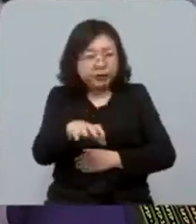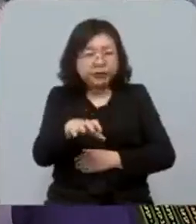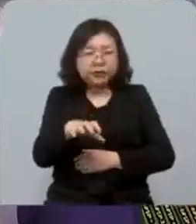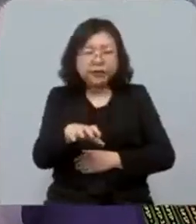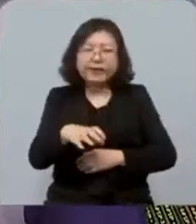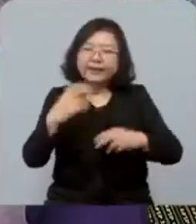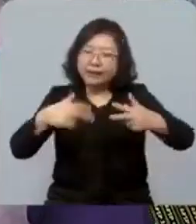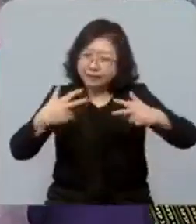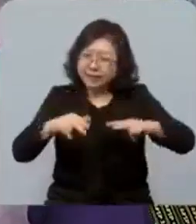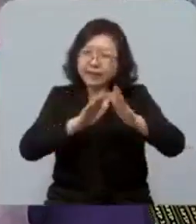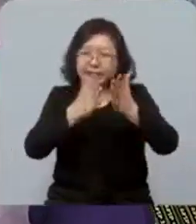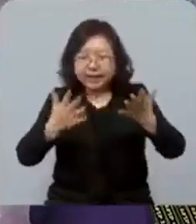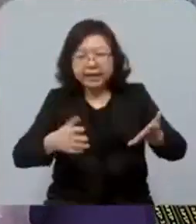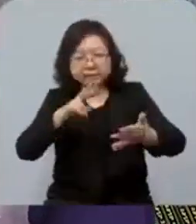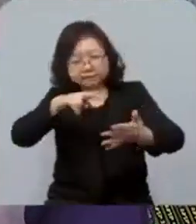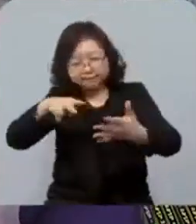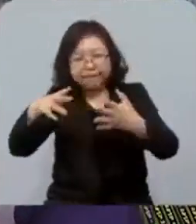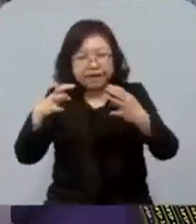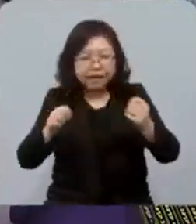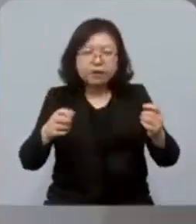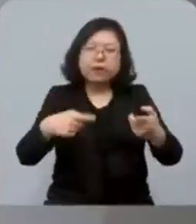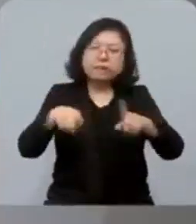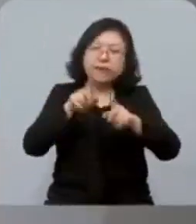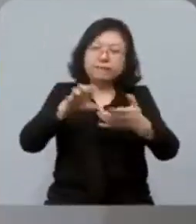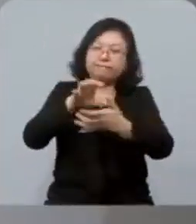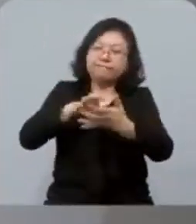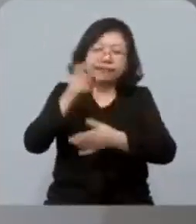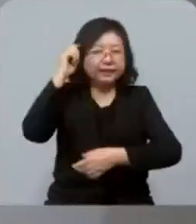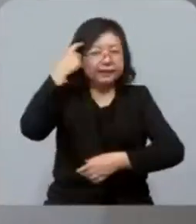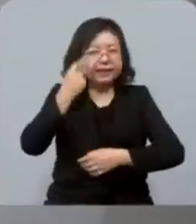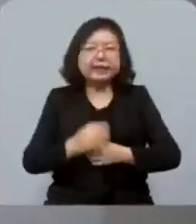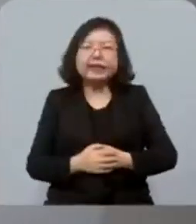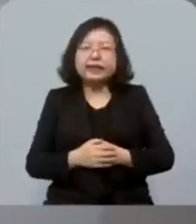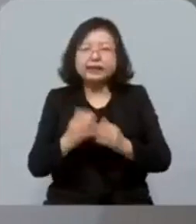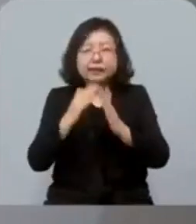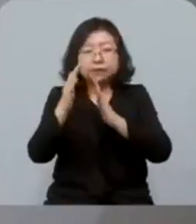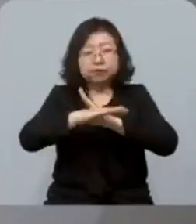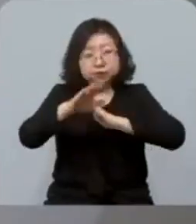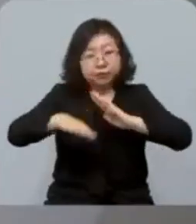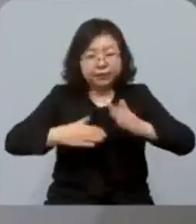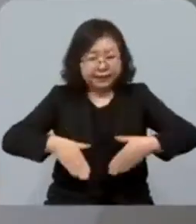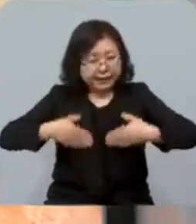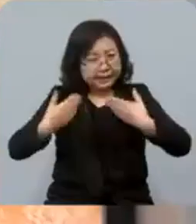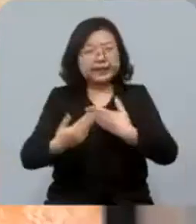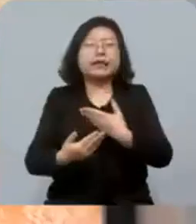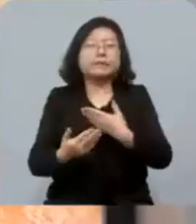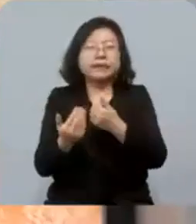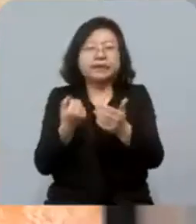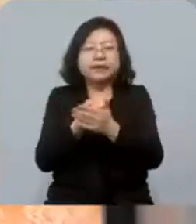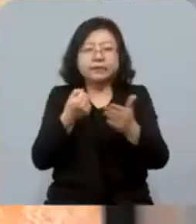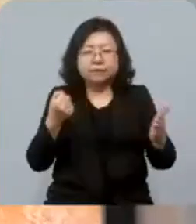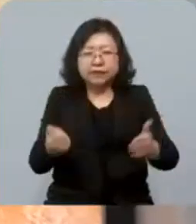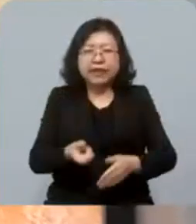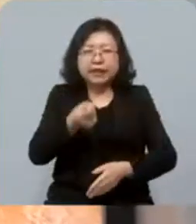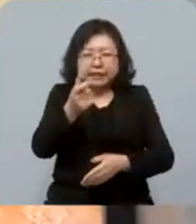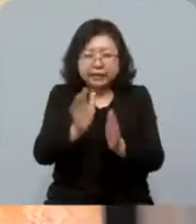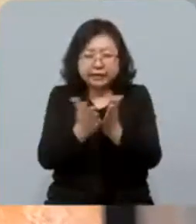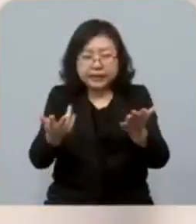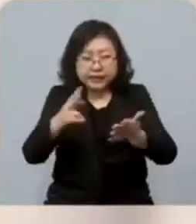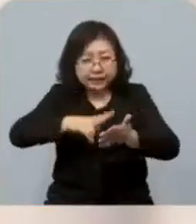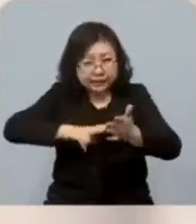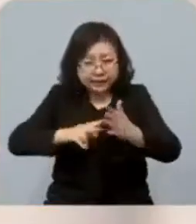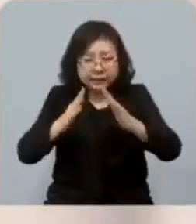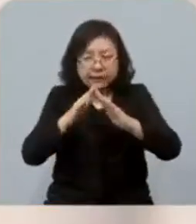제마 재미있는 책 때와 네 꺼 놓을 거예요 주변에 따뜻한 마음 덕분에 작은 도서관을 되 찾은 어린이들은